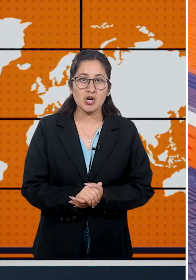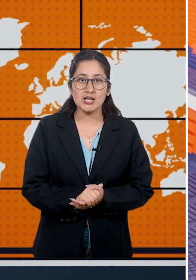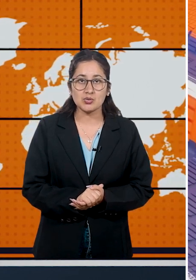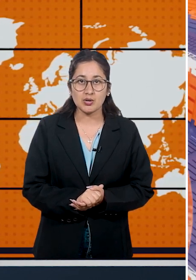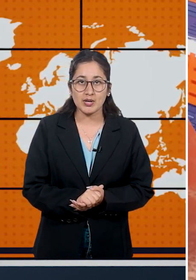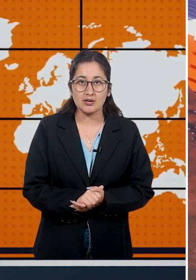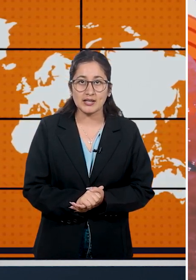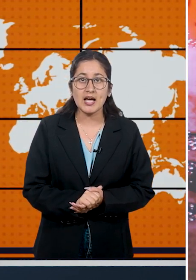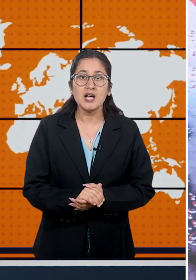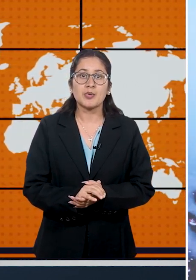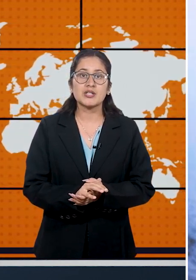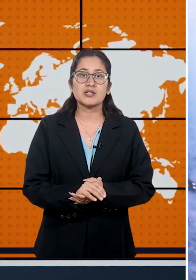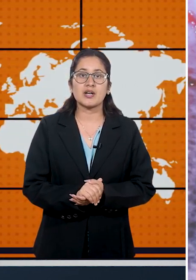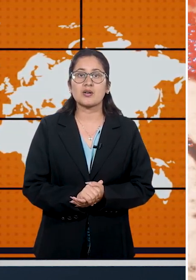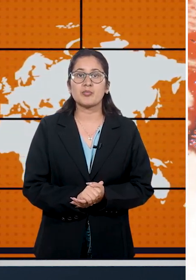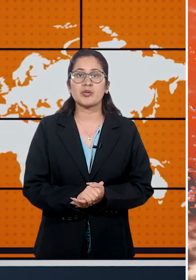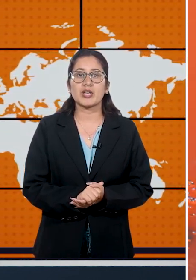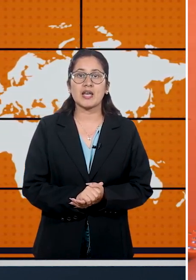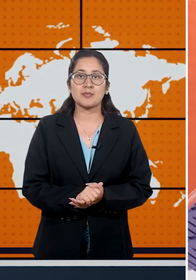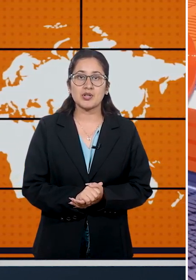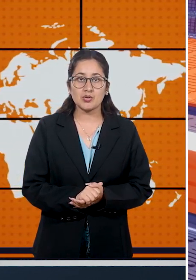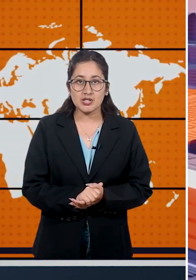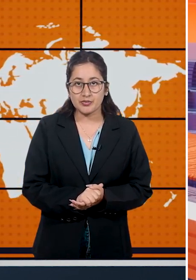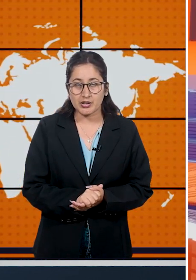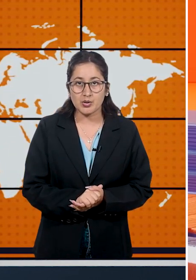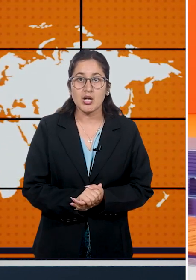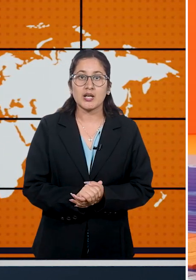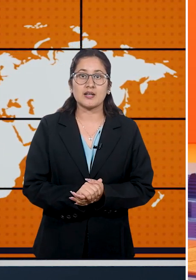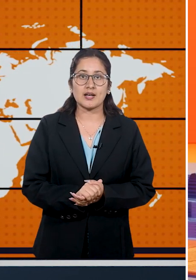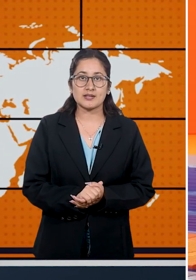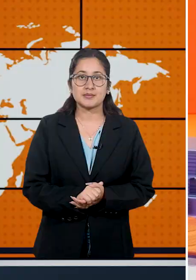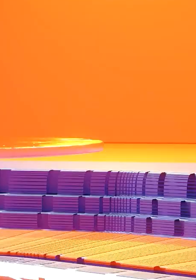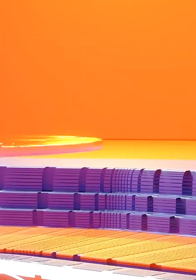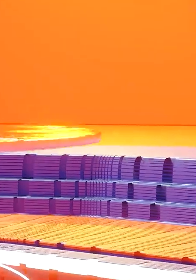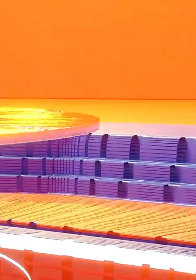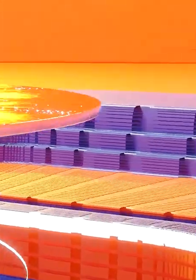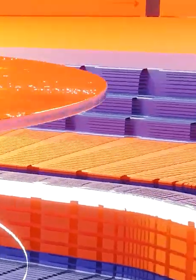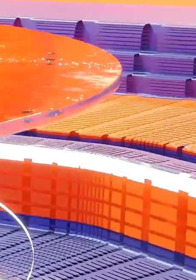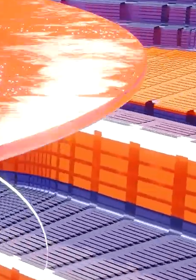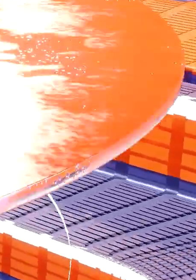सबै समूहका सूचक ओह्रालो लाग्दा 2500 को मनोवैज्ञानिक बिन्दु नजिक फर्कियो इन्डेक्स।